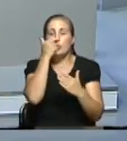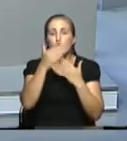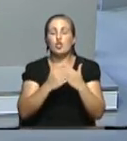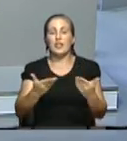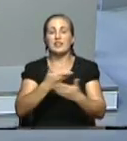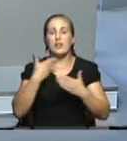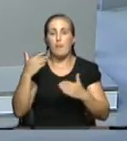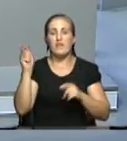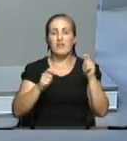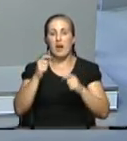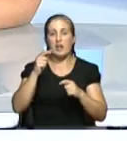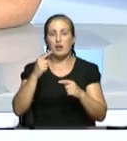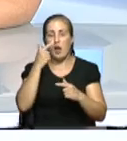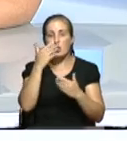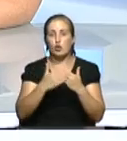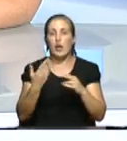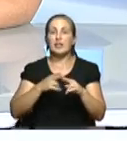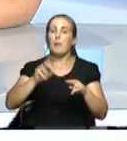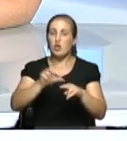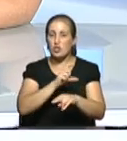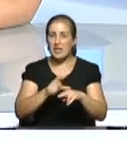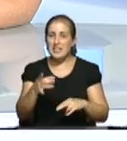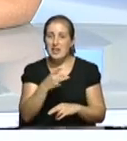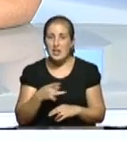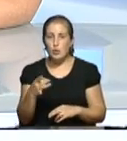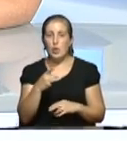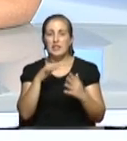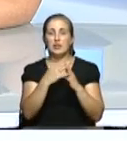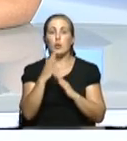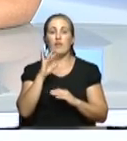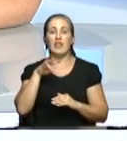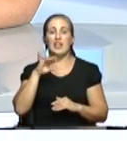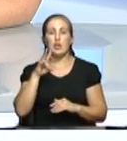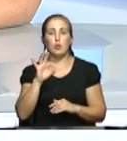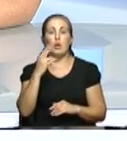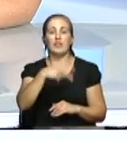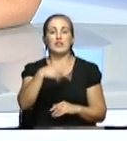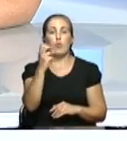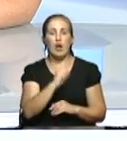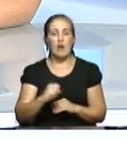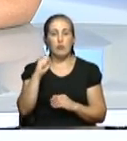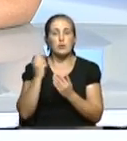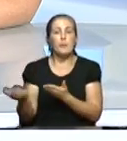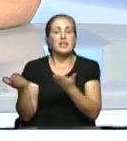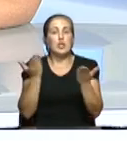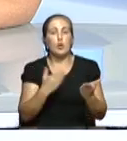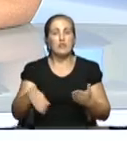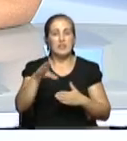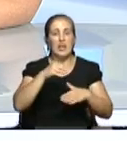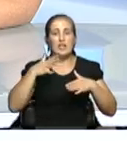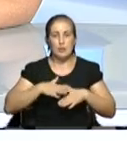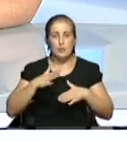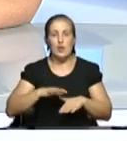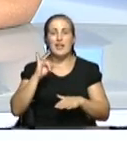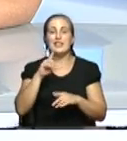очередной опять-таки это бахчисарайский район село велено 22 августа приглашаю всех крымчан забываю